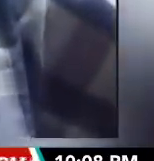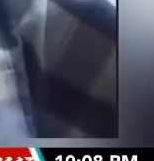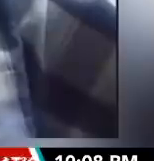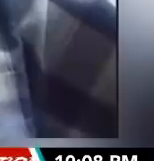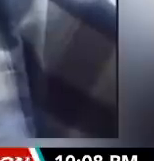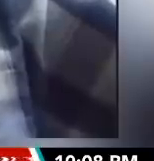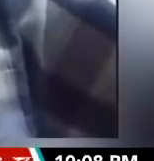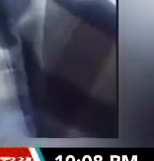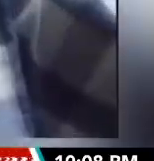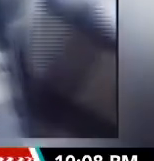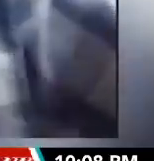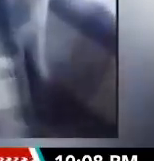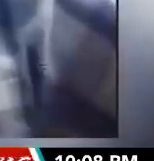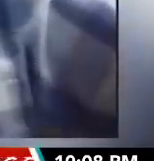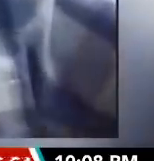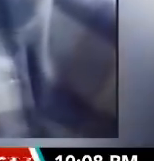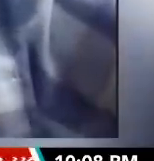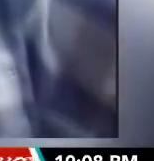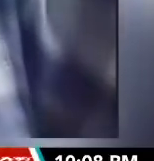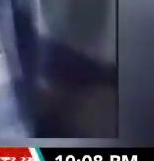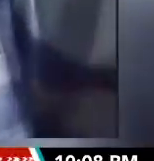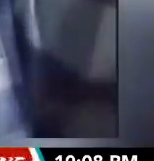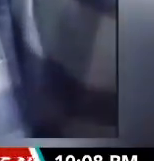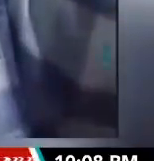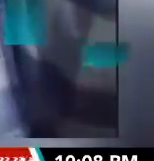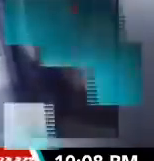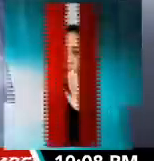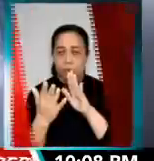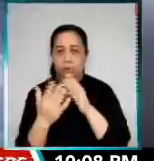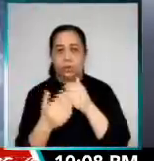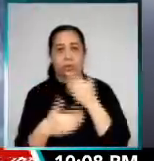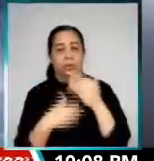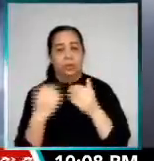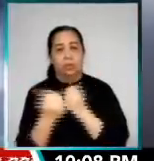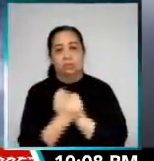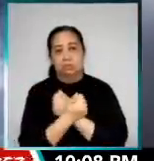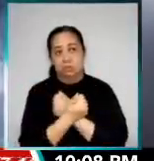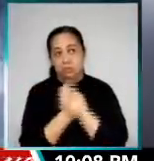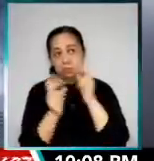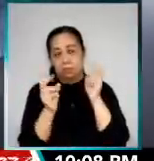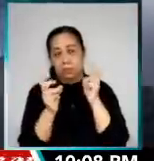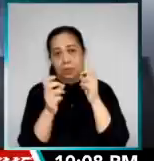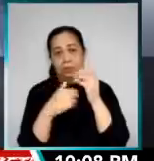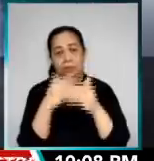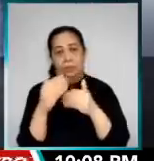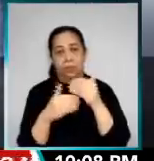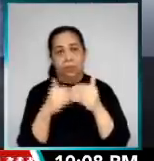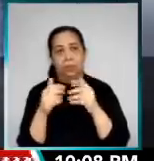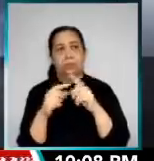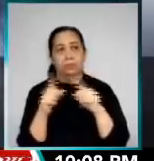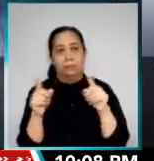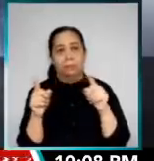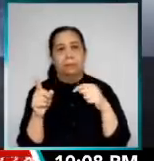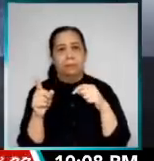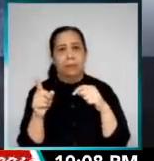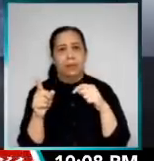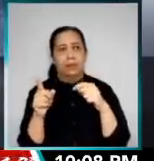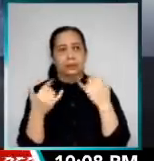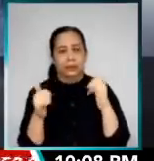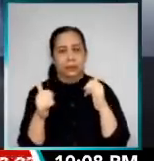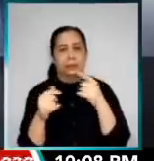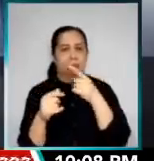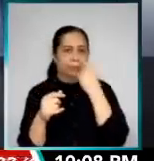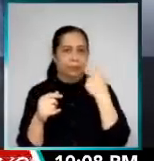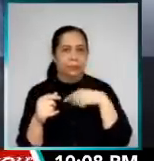to approach the loving process. But we should, of course, eventually, because of our